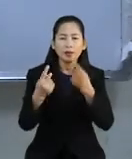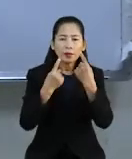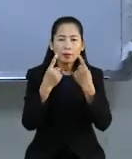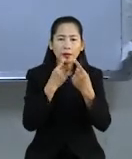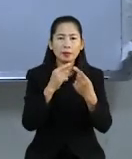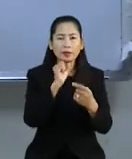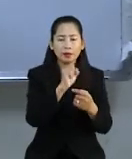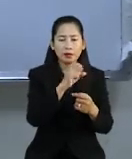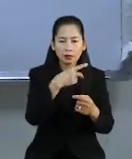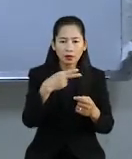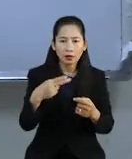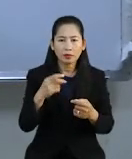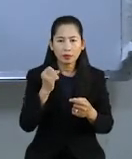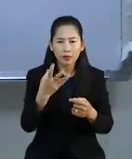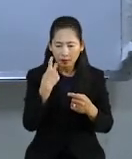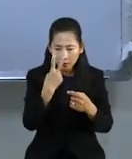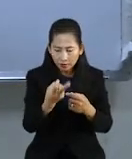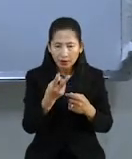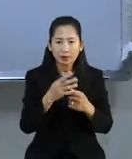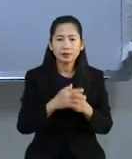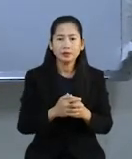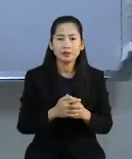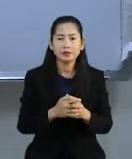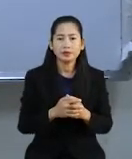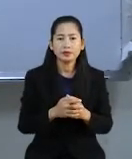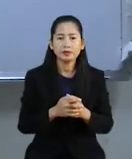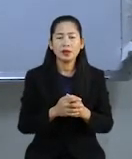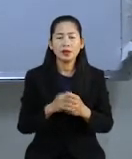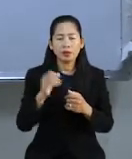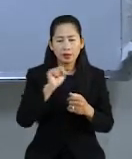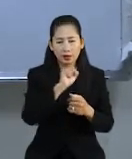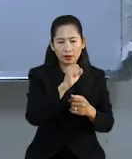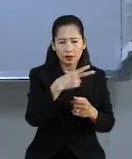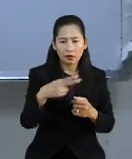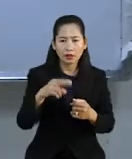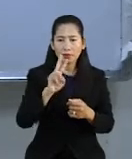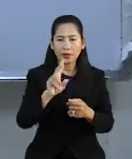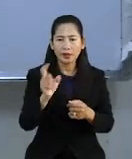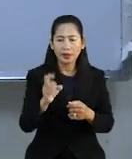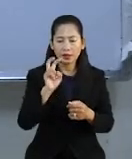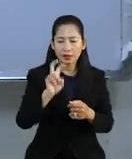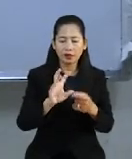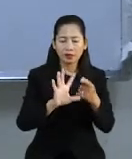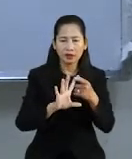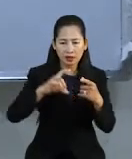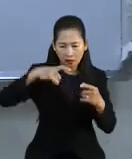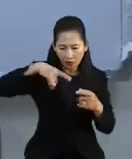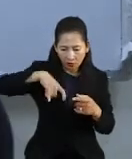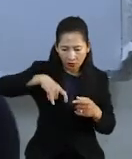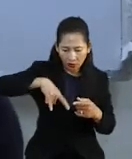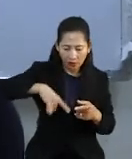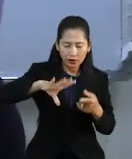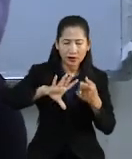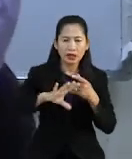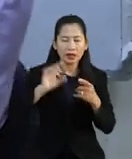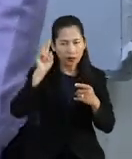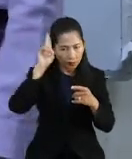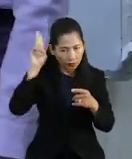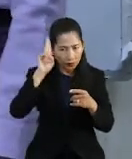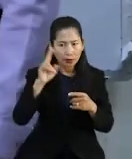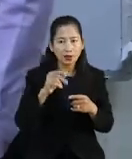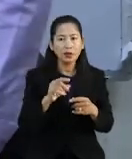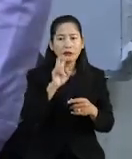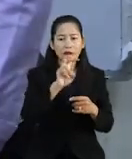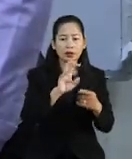tình yến miên tu ân mà nẹ con mơ mơ con nẹ chà cứ miên tu ân pin nẹ cứ đi na hay đăng lốt lục bù chà